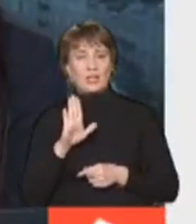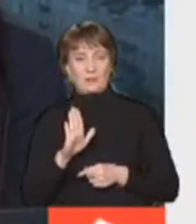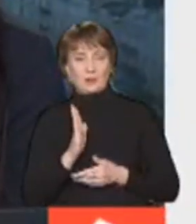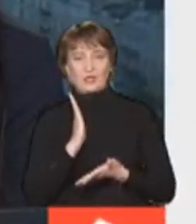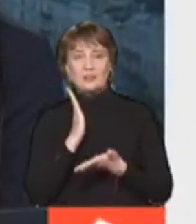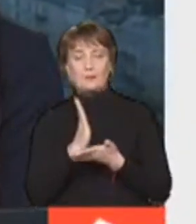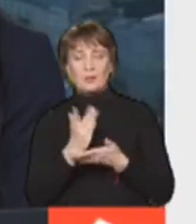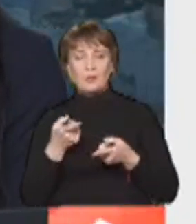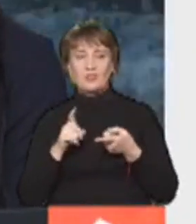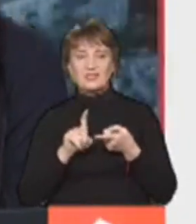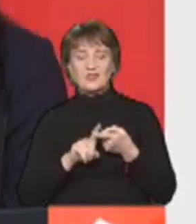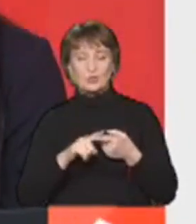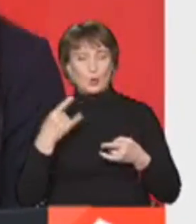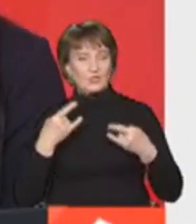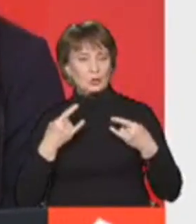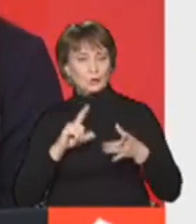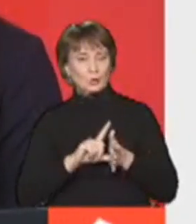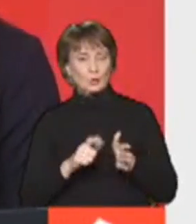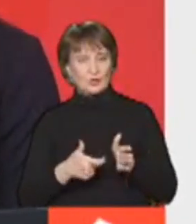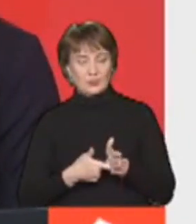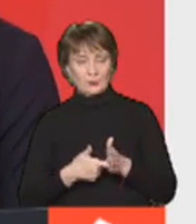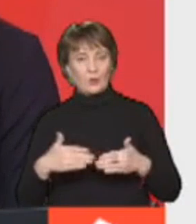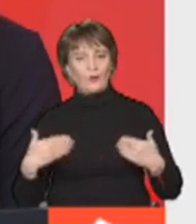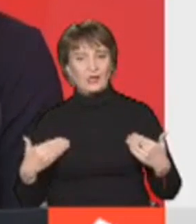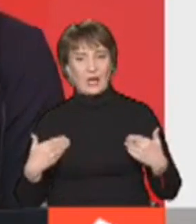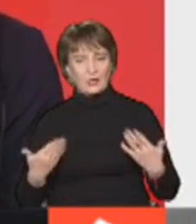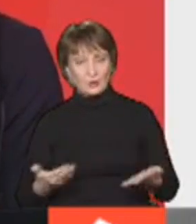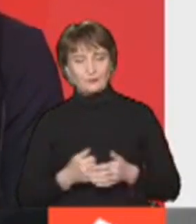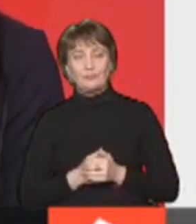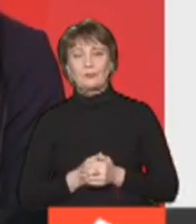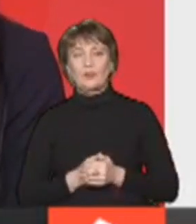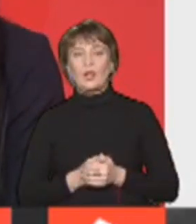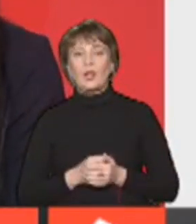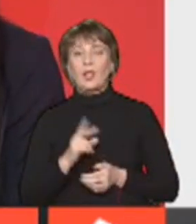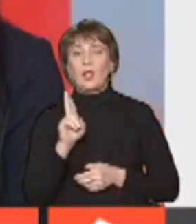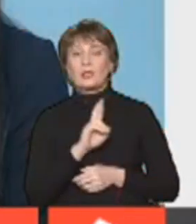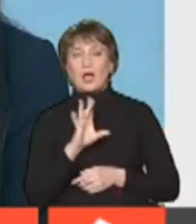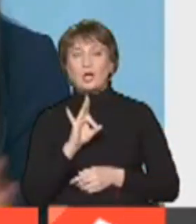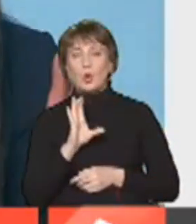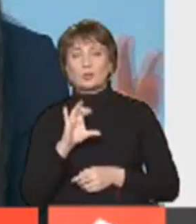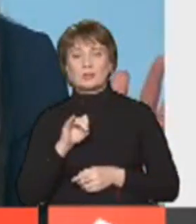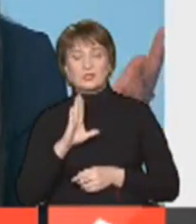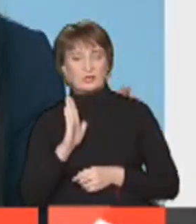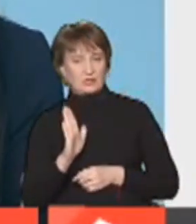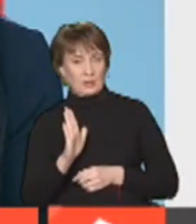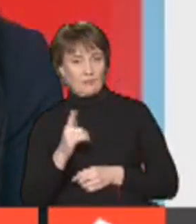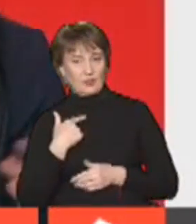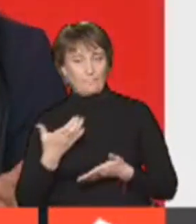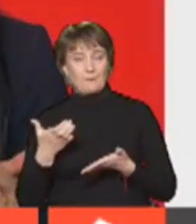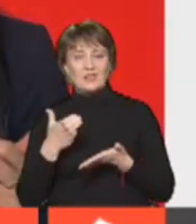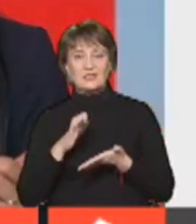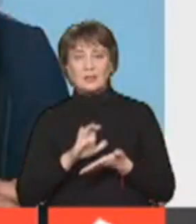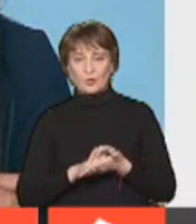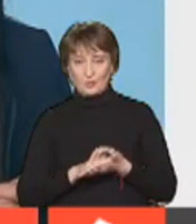зв'язку зі студією. Ярославе, вітаю. Вітаю. Ярославе, ми знайомі, це